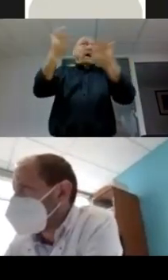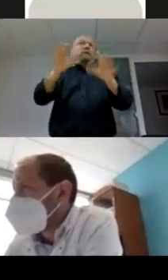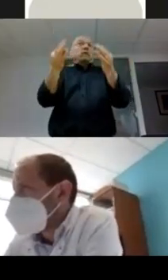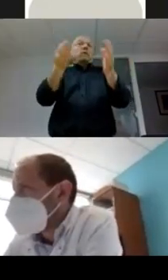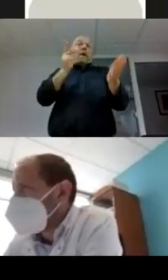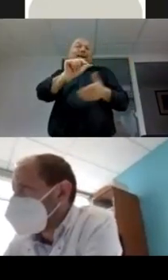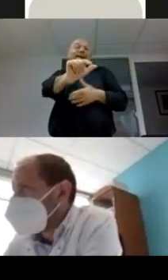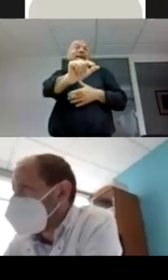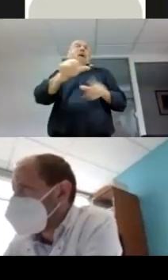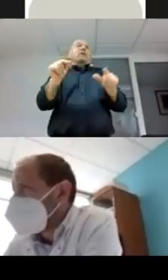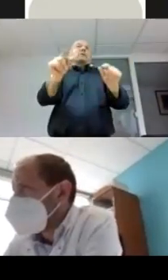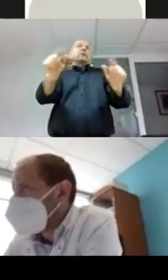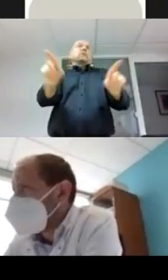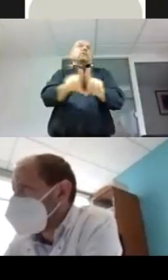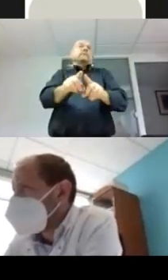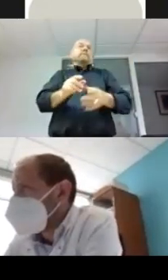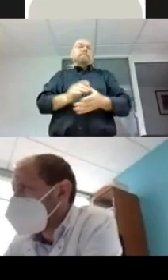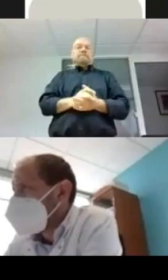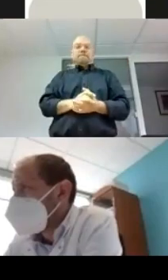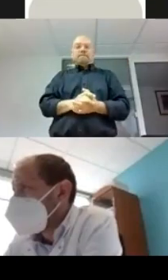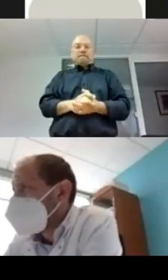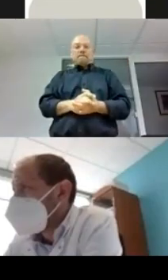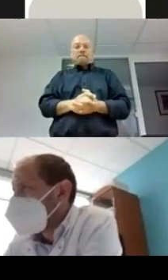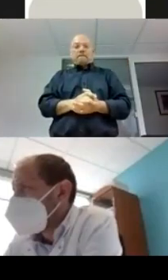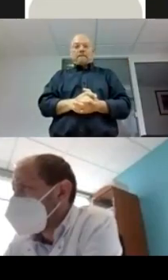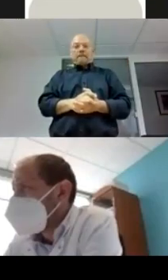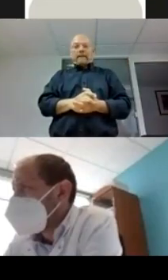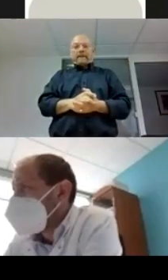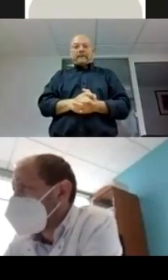également trouver parfois des cancers.